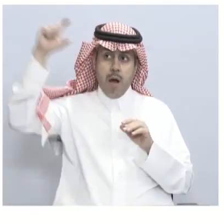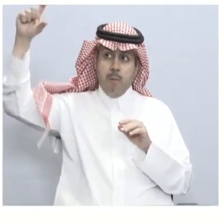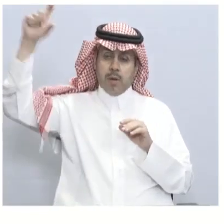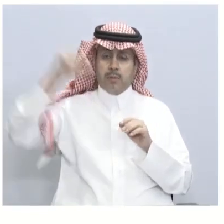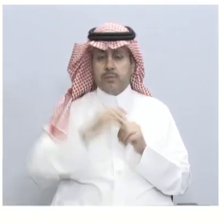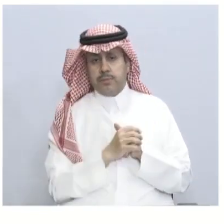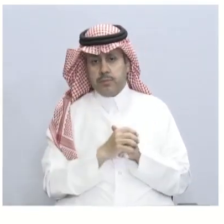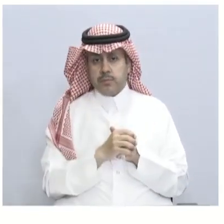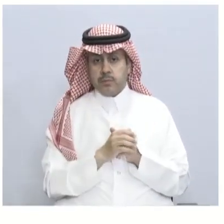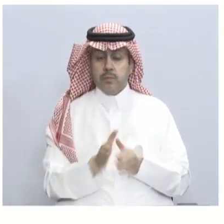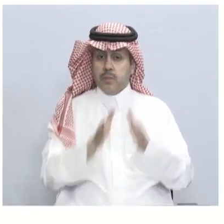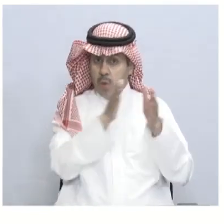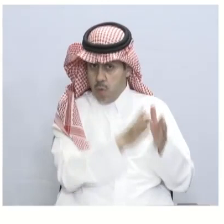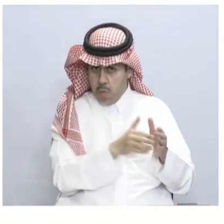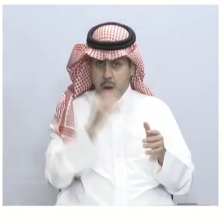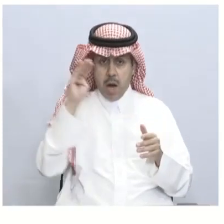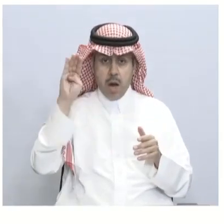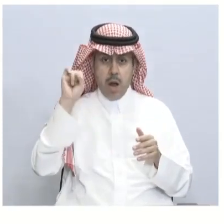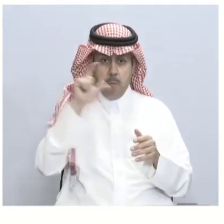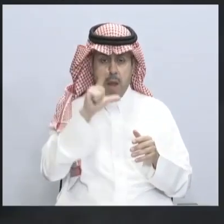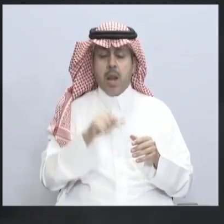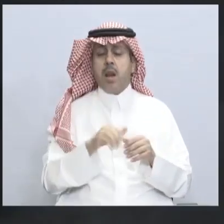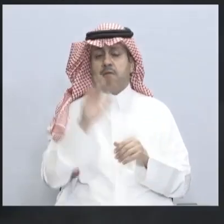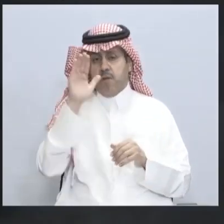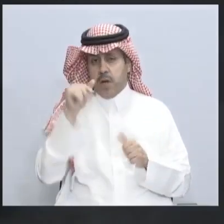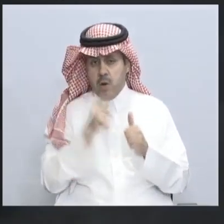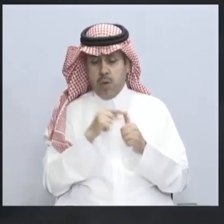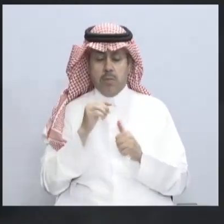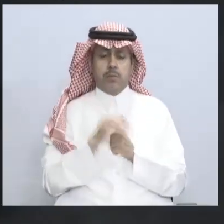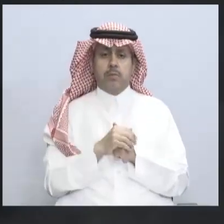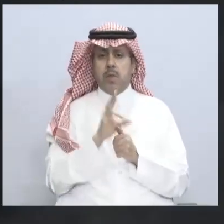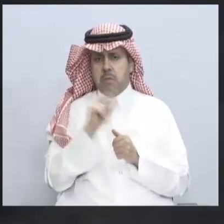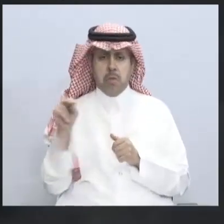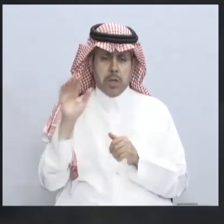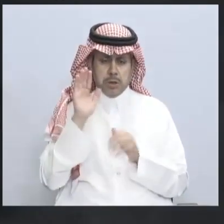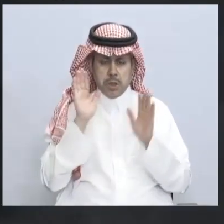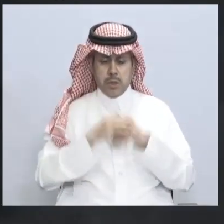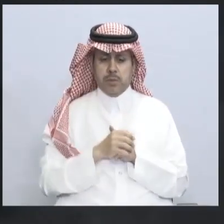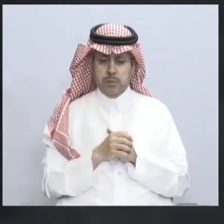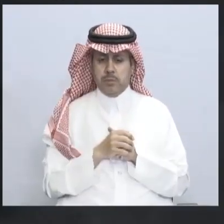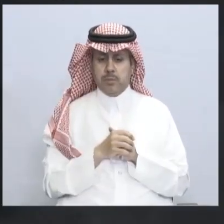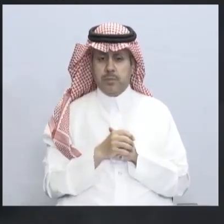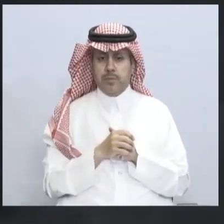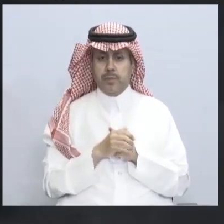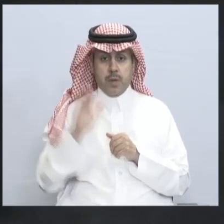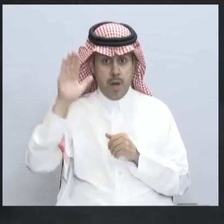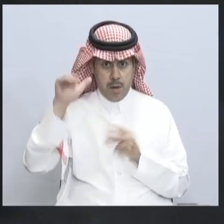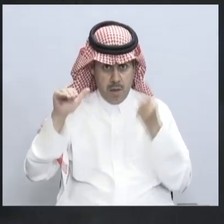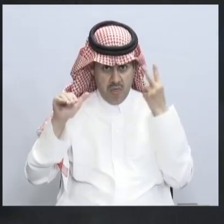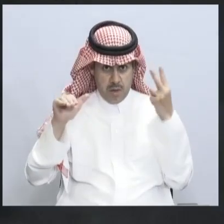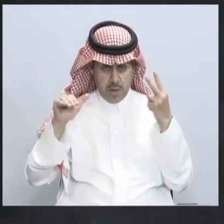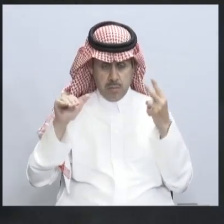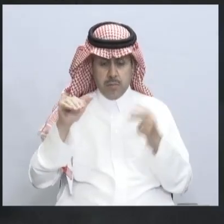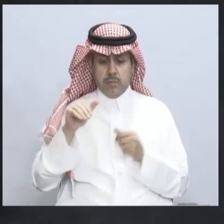ثم يكمل الركعه الاولى كغيرها من الصلوات الركعه الثانيه يقوم